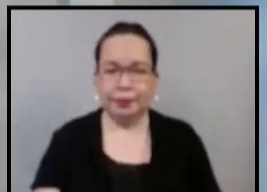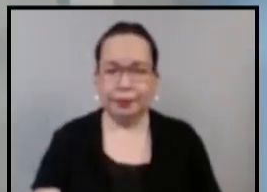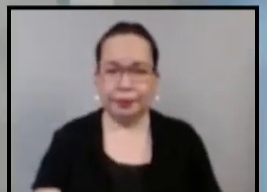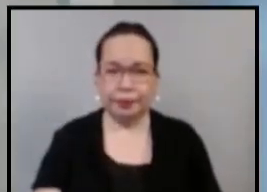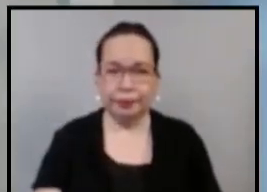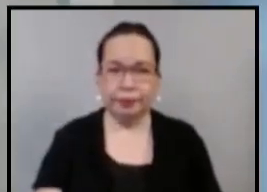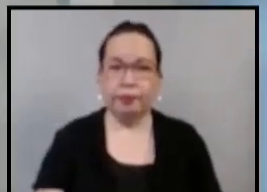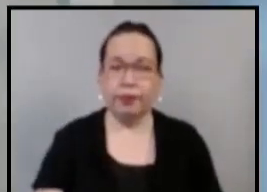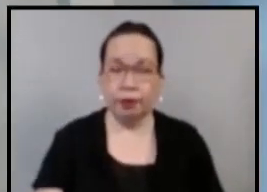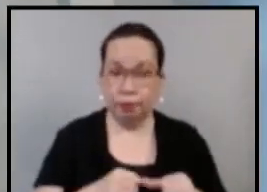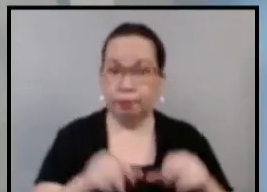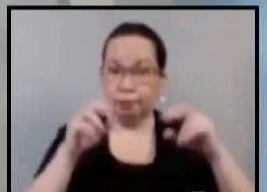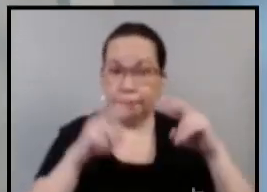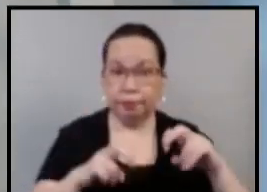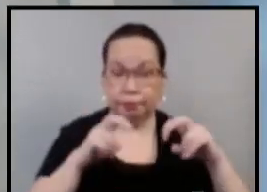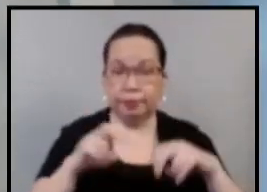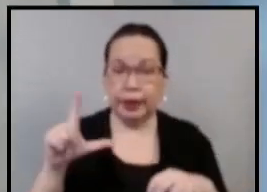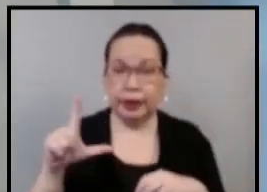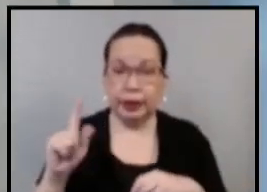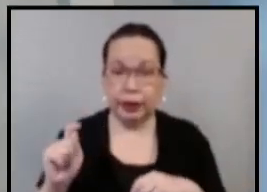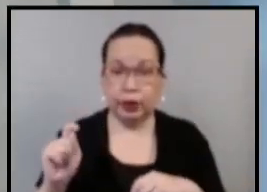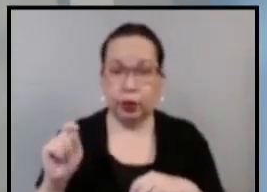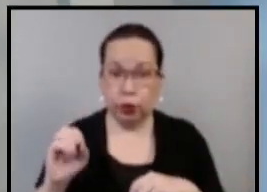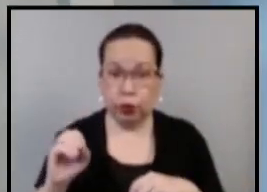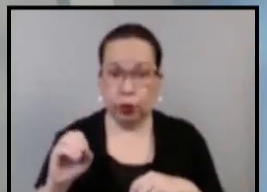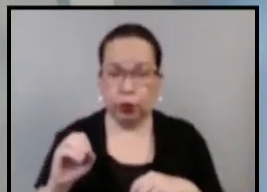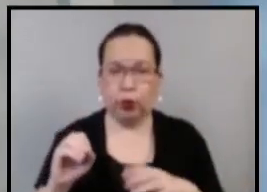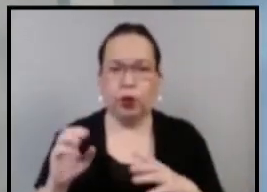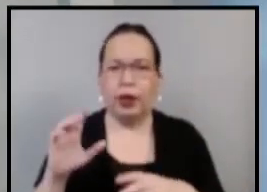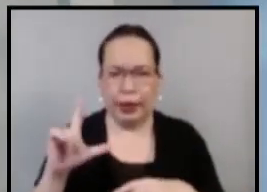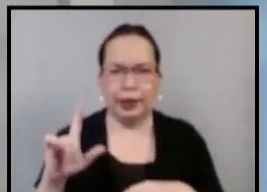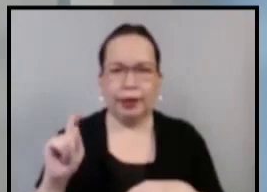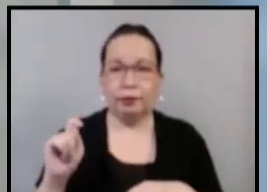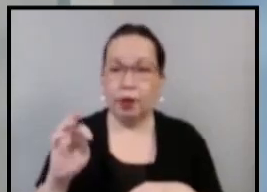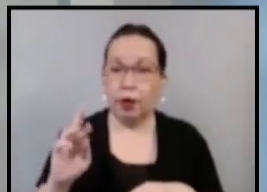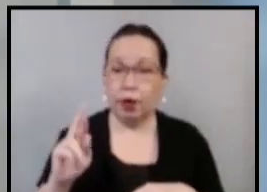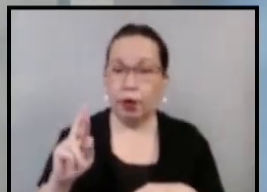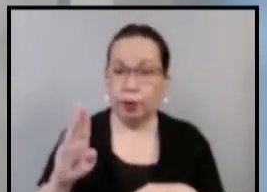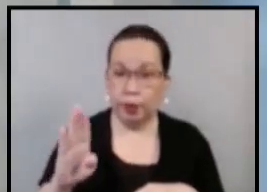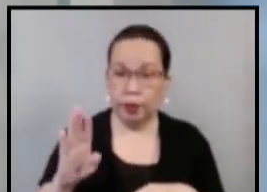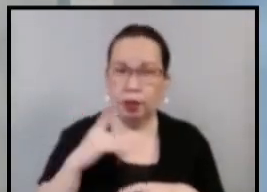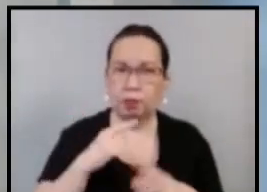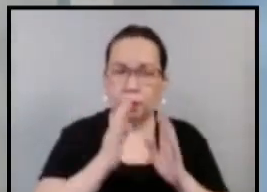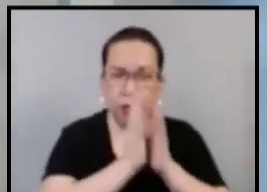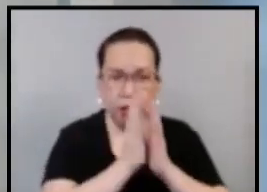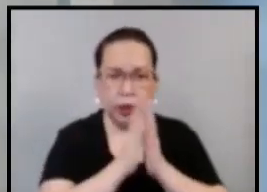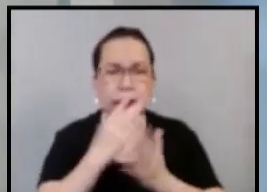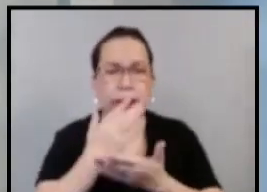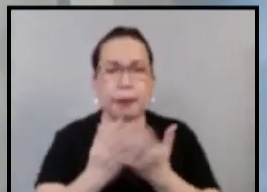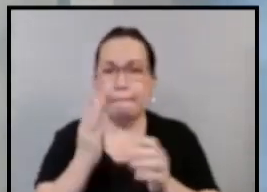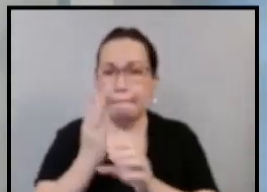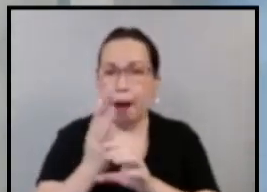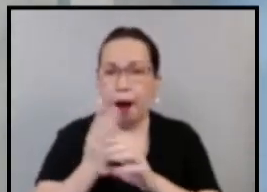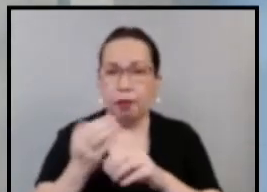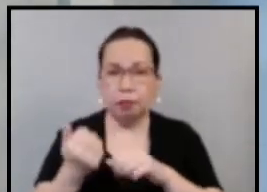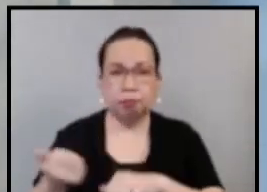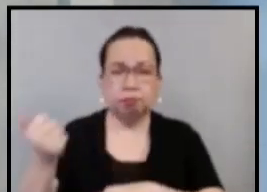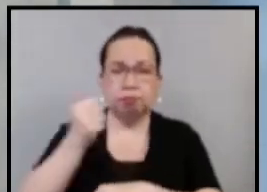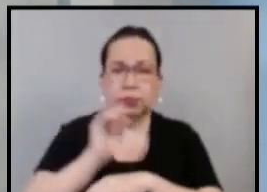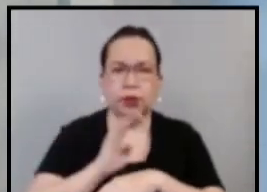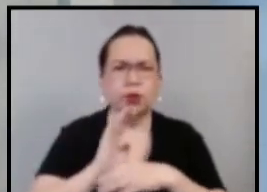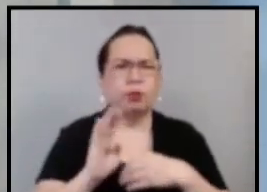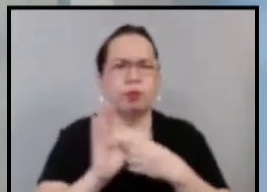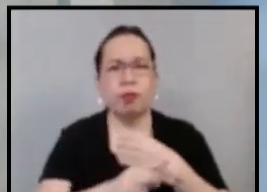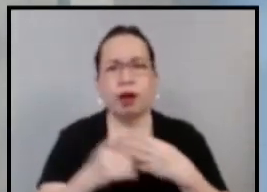Pag-aaralan pa ng Land Transportation Franchising and Regulatory Board ang kahilingan ng mga city bus operator na ibalik sila sa yellow lane. Una